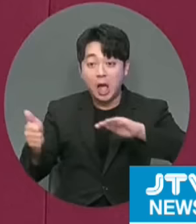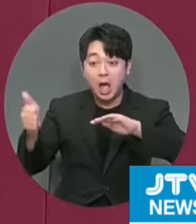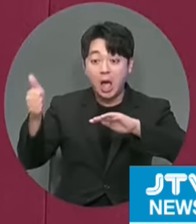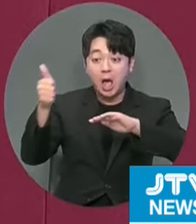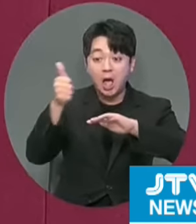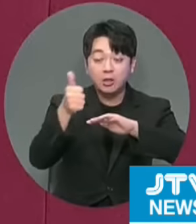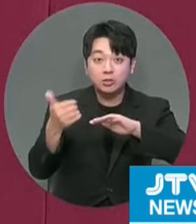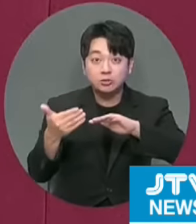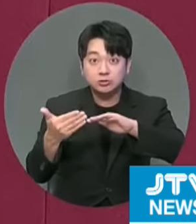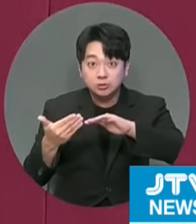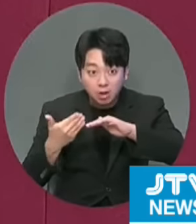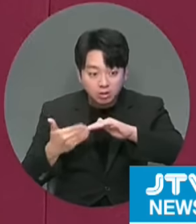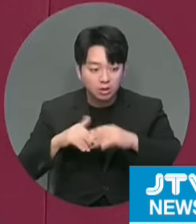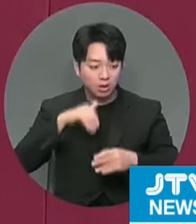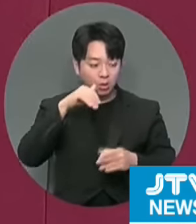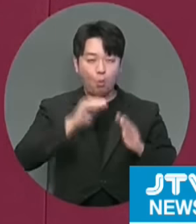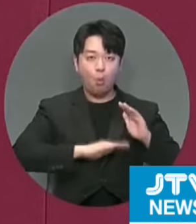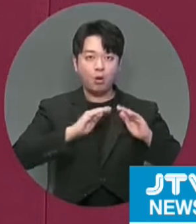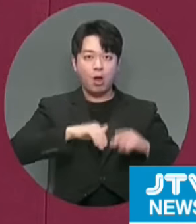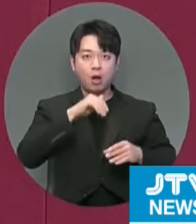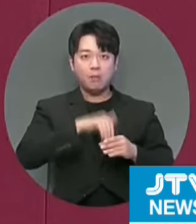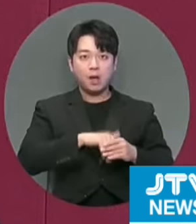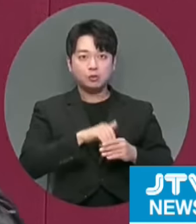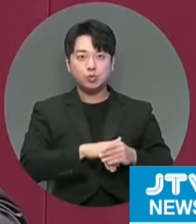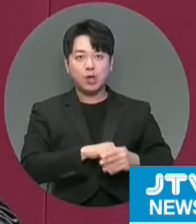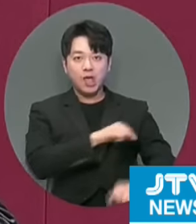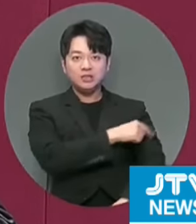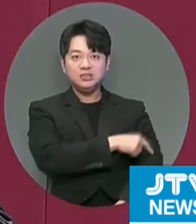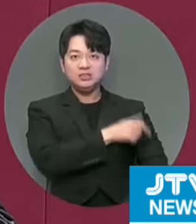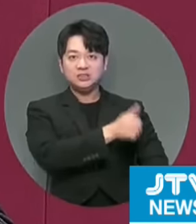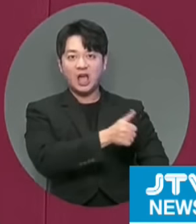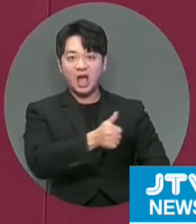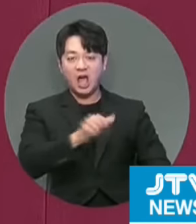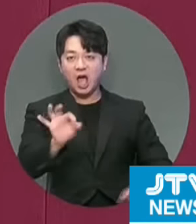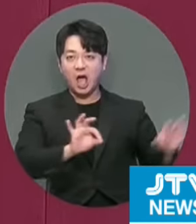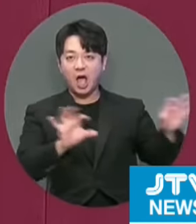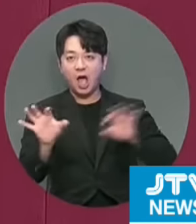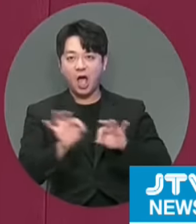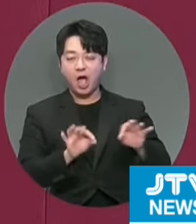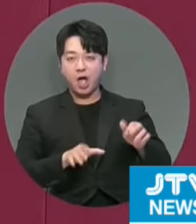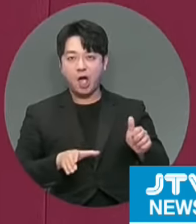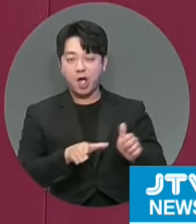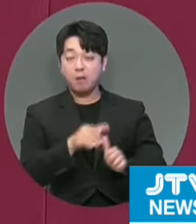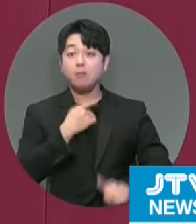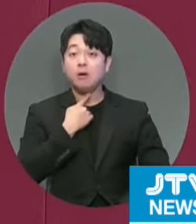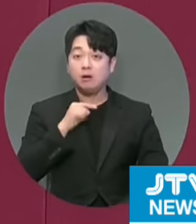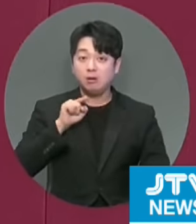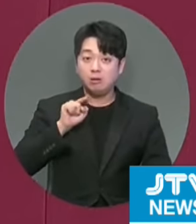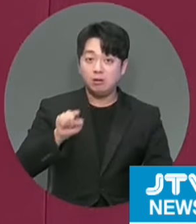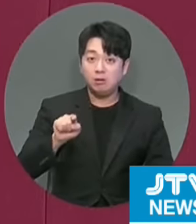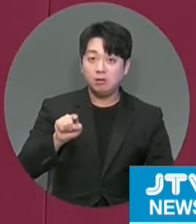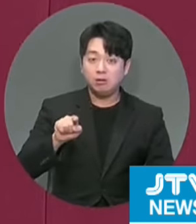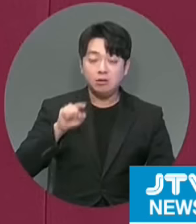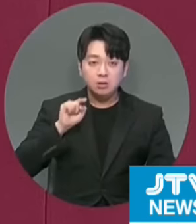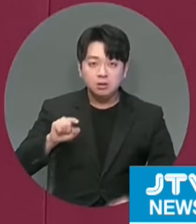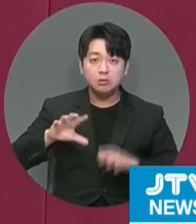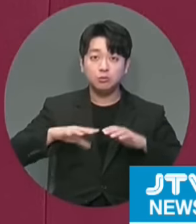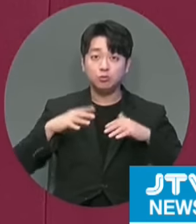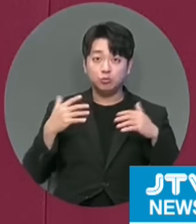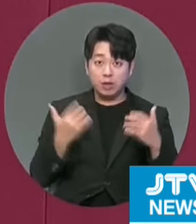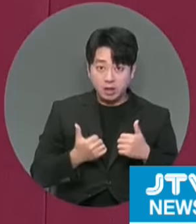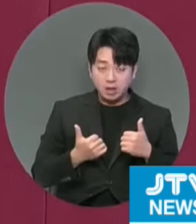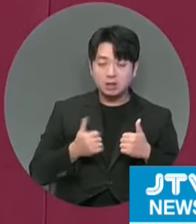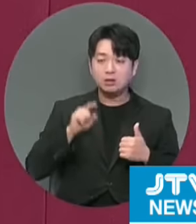의결했습니다. 산하기관장 낙하산 인사도 강행 처리한 인물입니다. 우리 국회는 이 같은 헌법가치